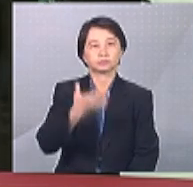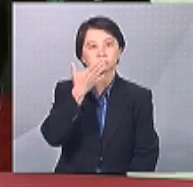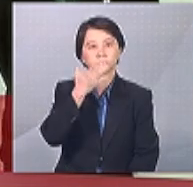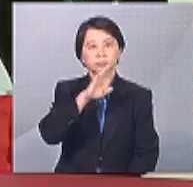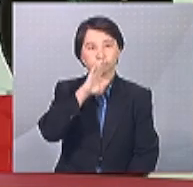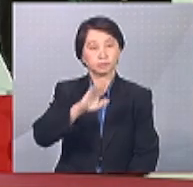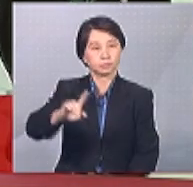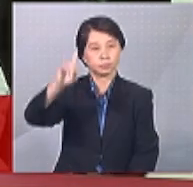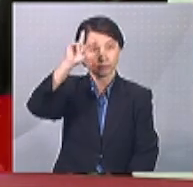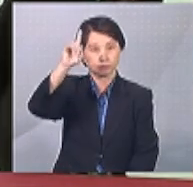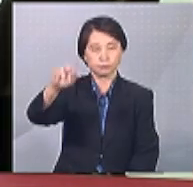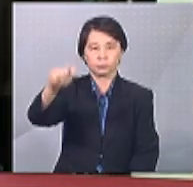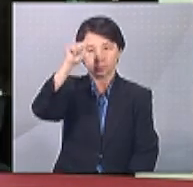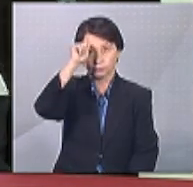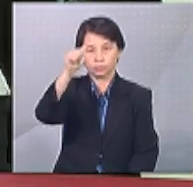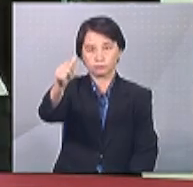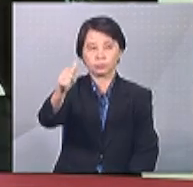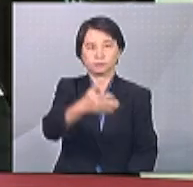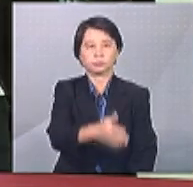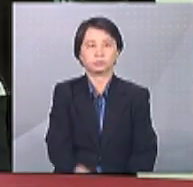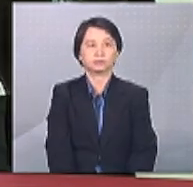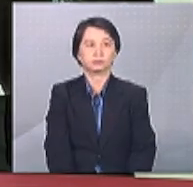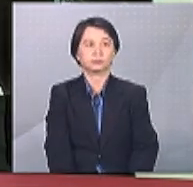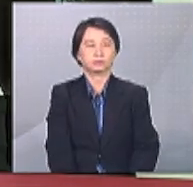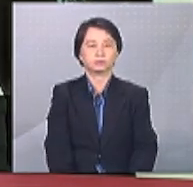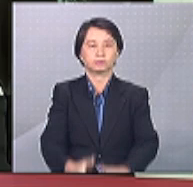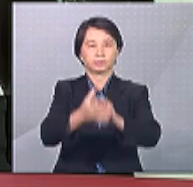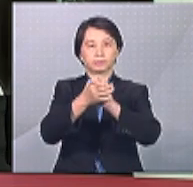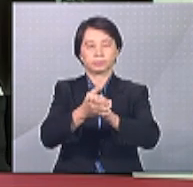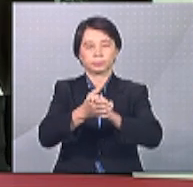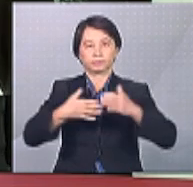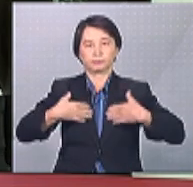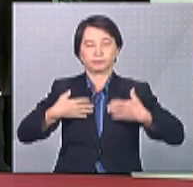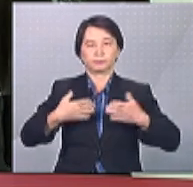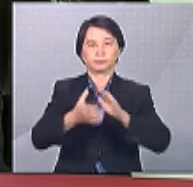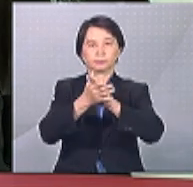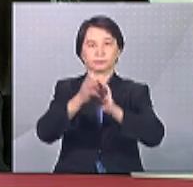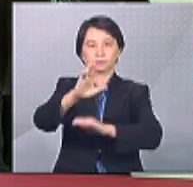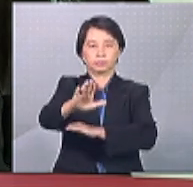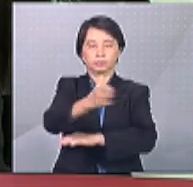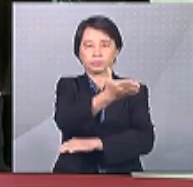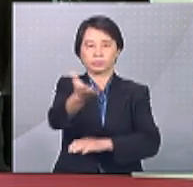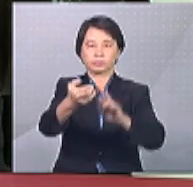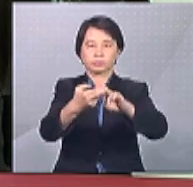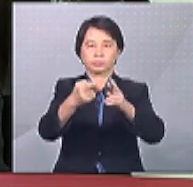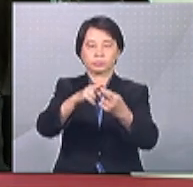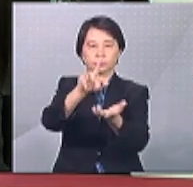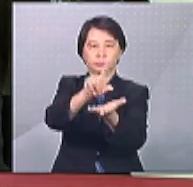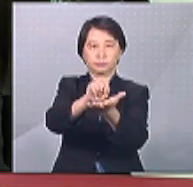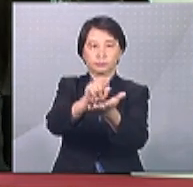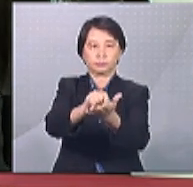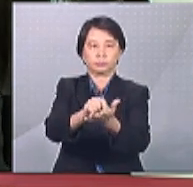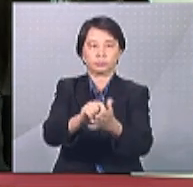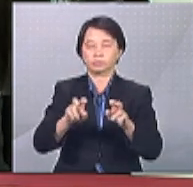Bismillahirrahmanirrahim. Assalamualaikum warahmatullahi taala wabarakatuh. Salam sejahtera dan selamat petang kepada rakan-rakan media. Berdiri